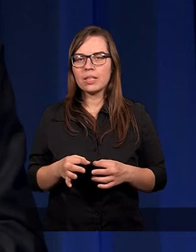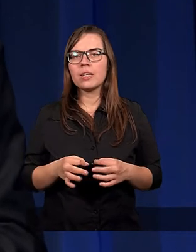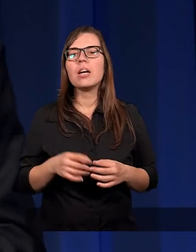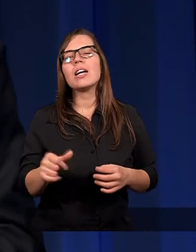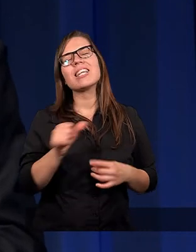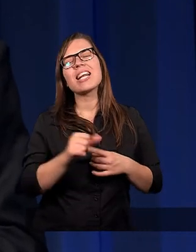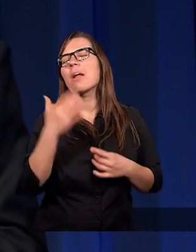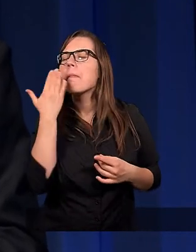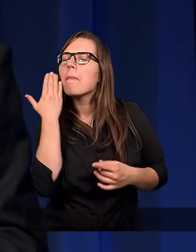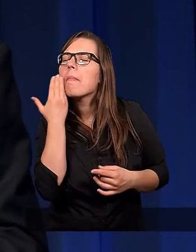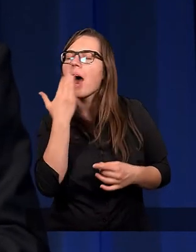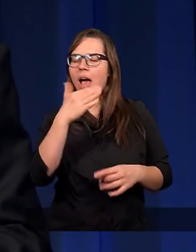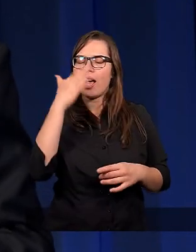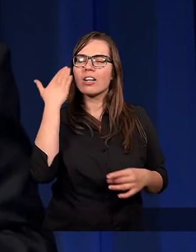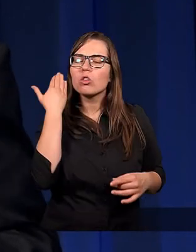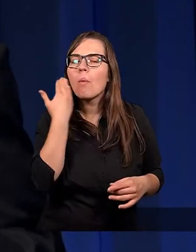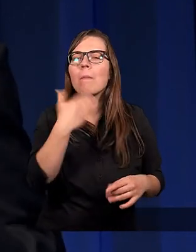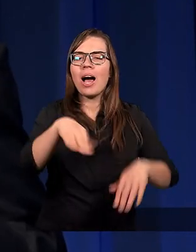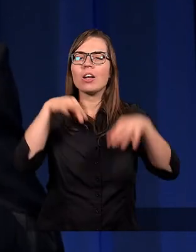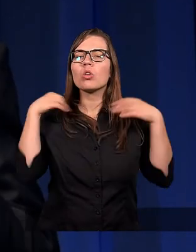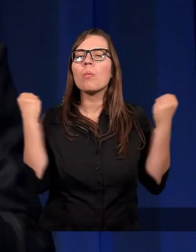to jestem bardzo mocno przekonany,